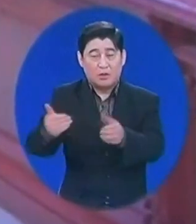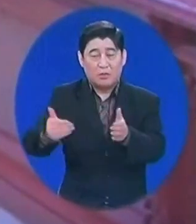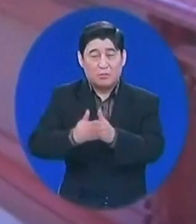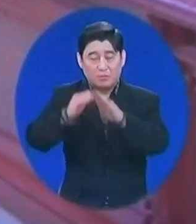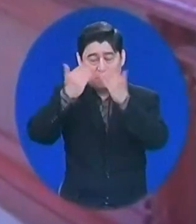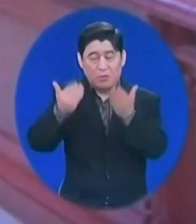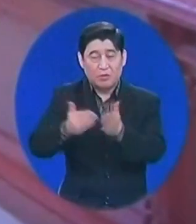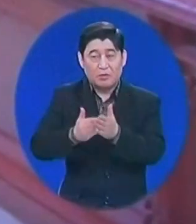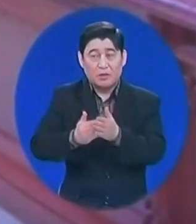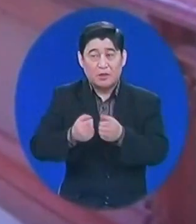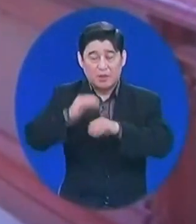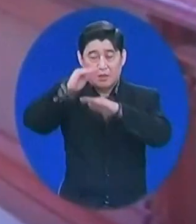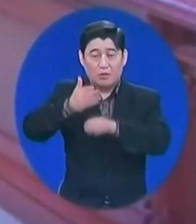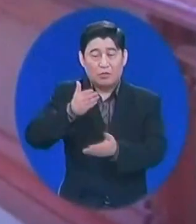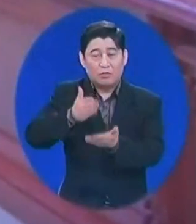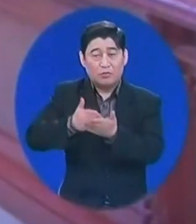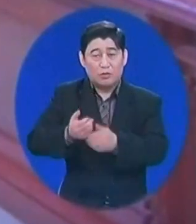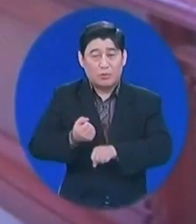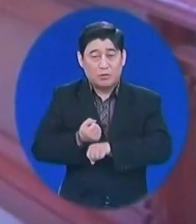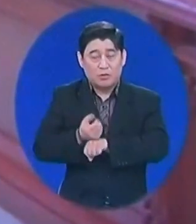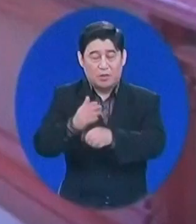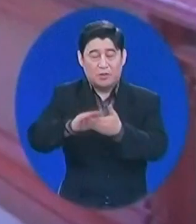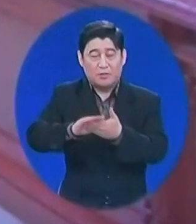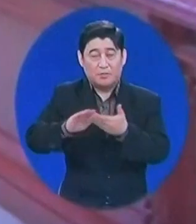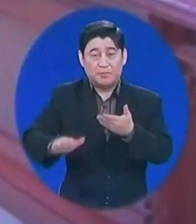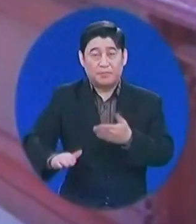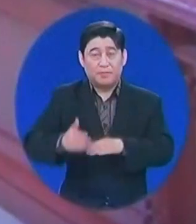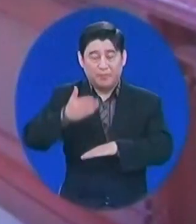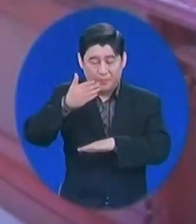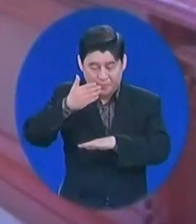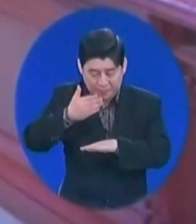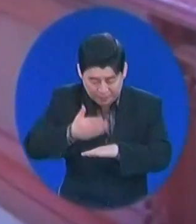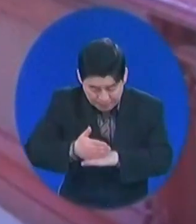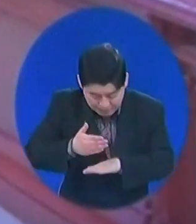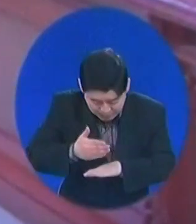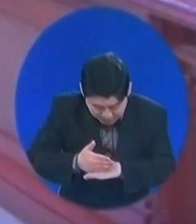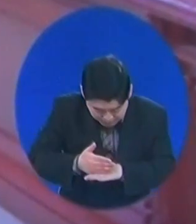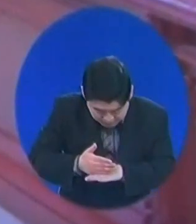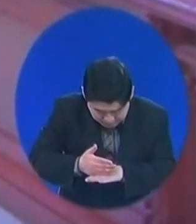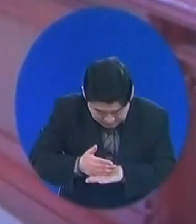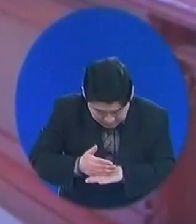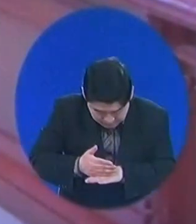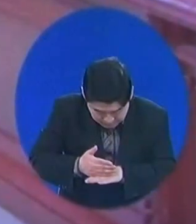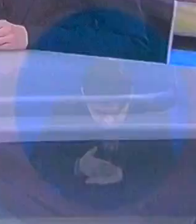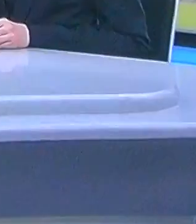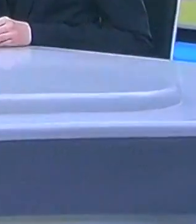모두 마칩니다. 좀더 자세한 내용은 이어진 뉴스 시간을 통해서 전해드리겠습니다. 함께해 주신 여러분 고맙습니다.